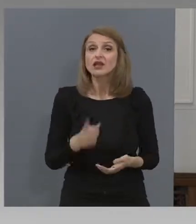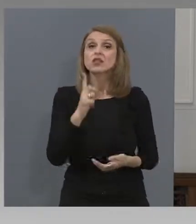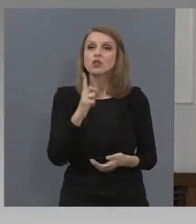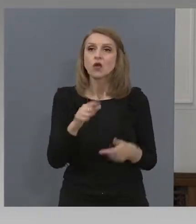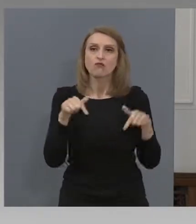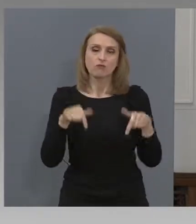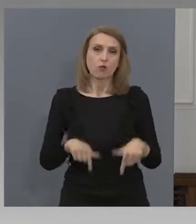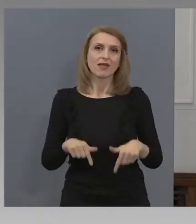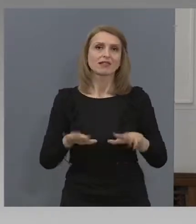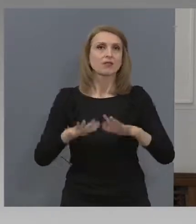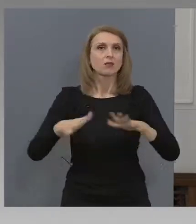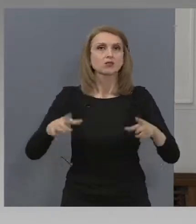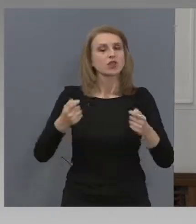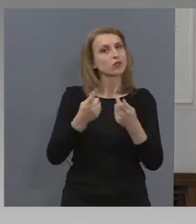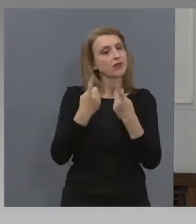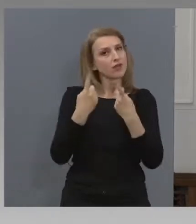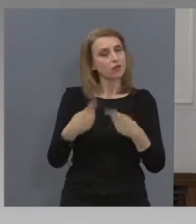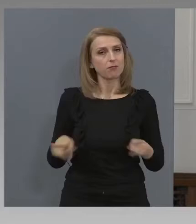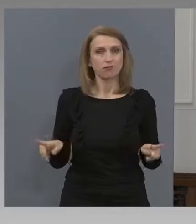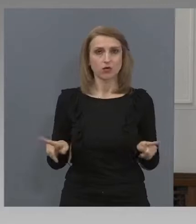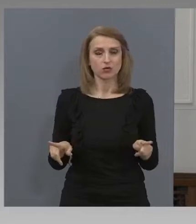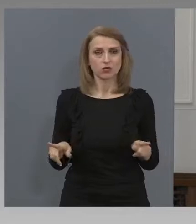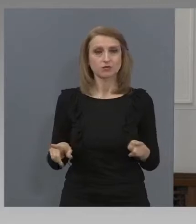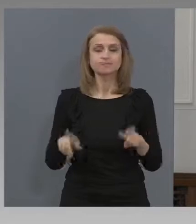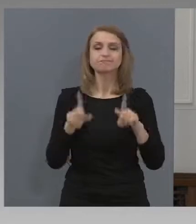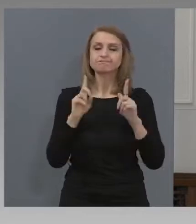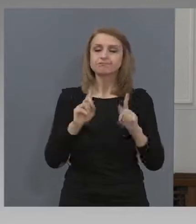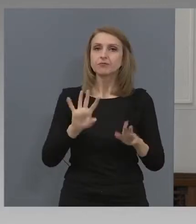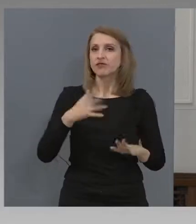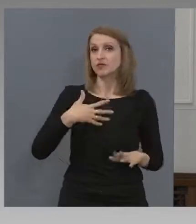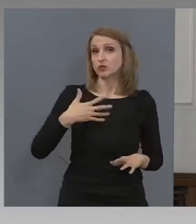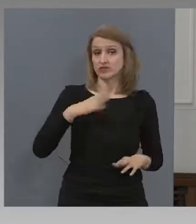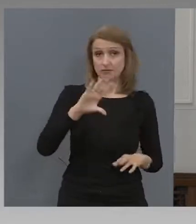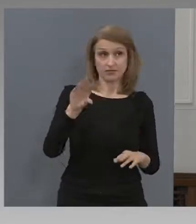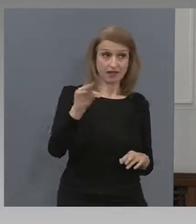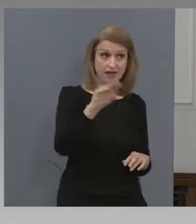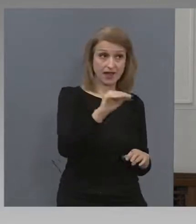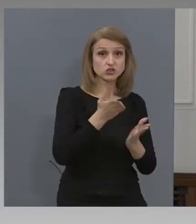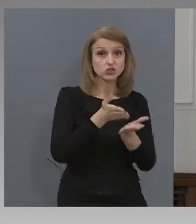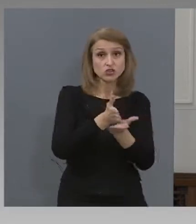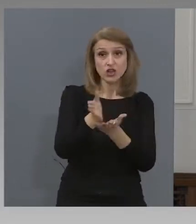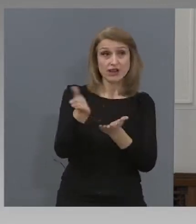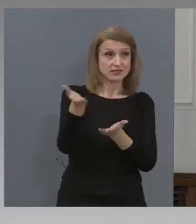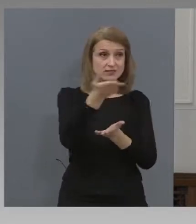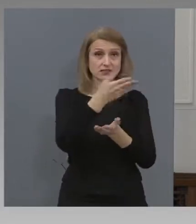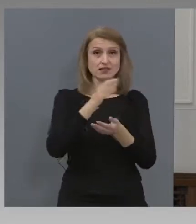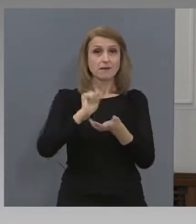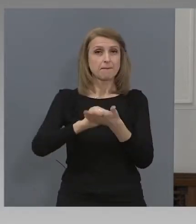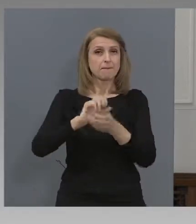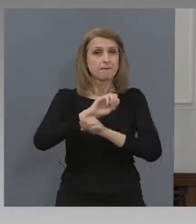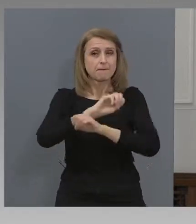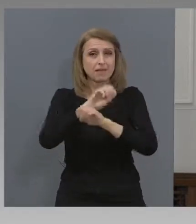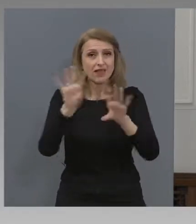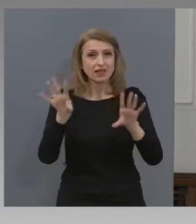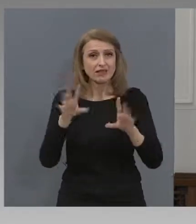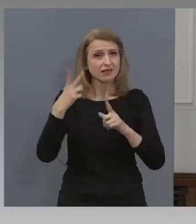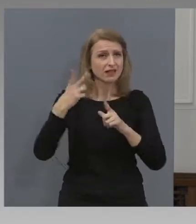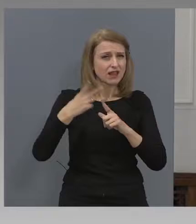различна. Така че посланието, което искам и чрез вас да отправя и от името